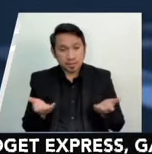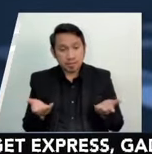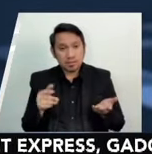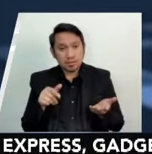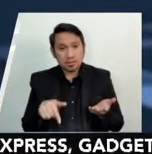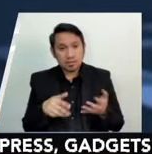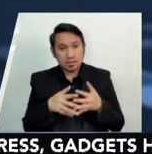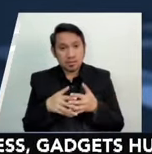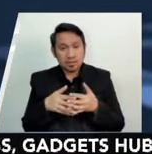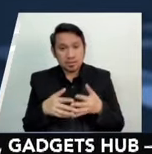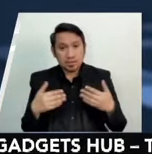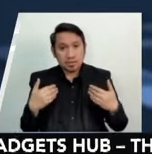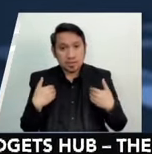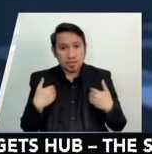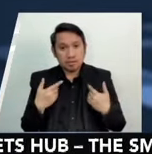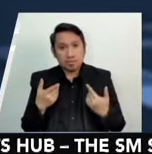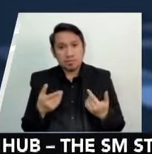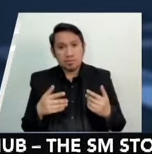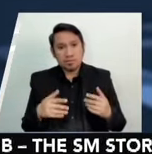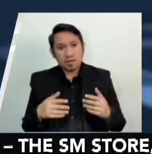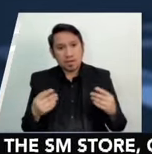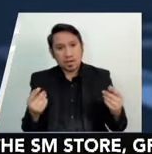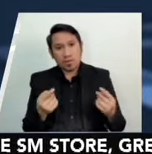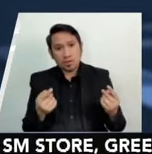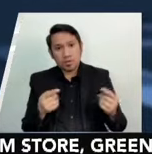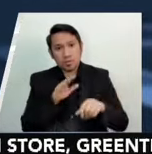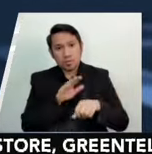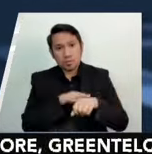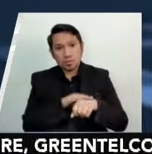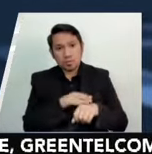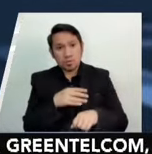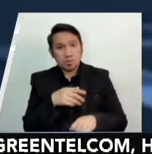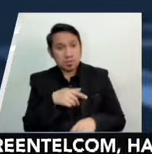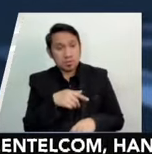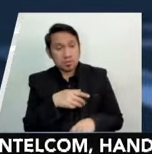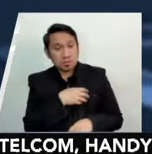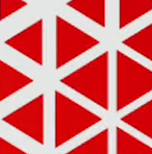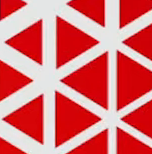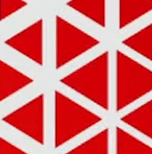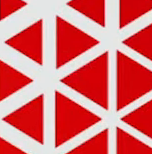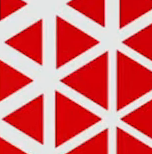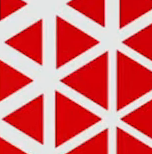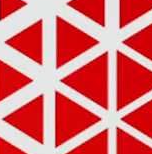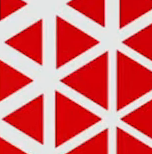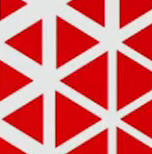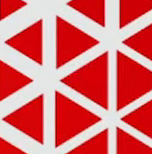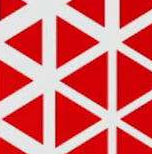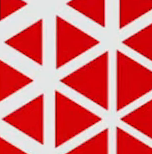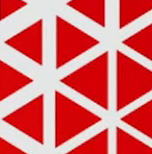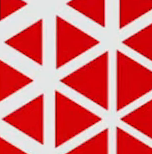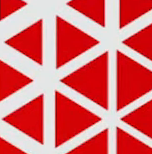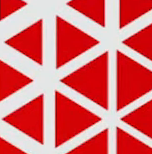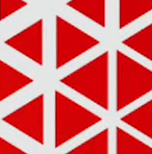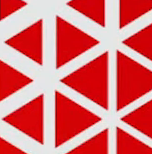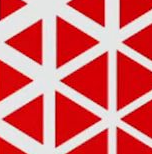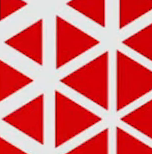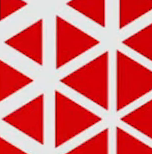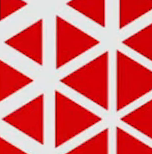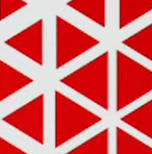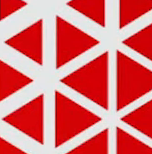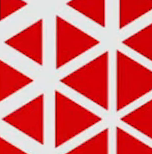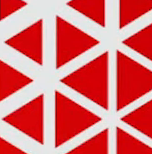ang paninita ng mga pulis sa isang motorista na hindi umano naka-seatbelt papasada ng UB Express overseas.